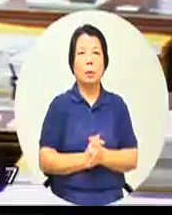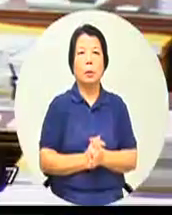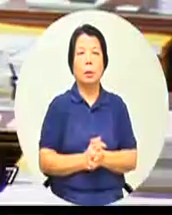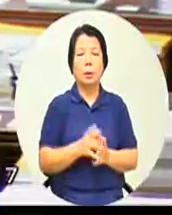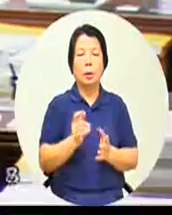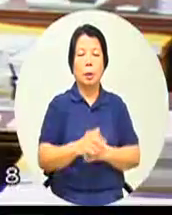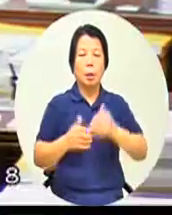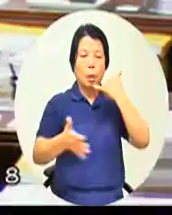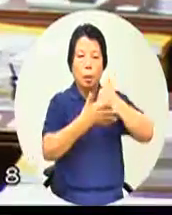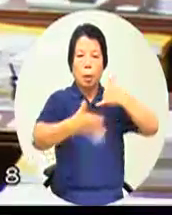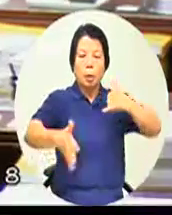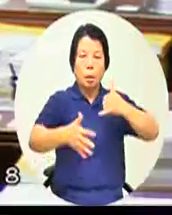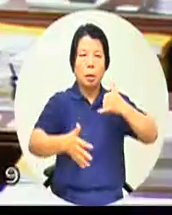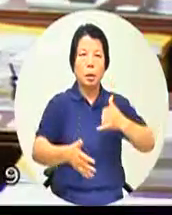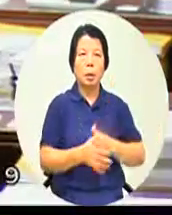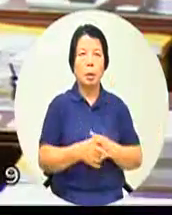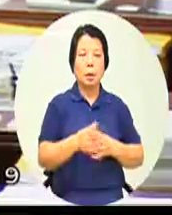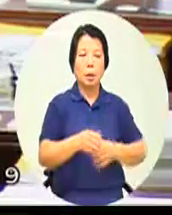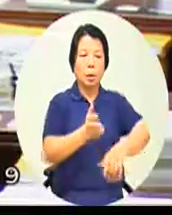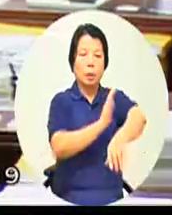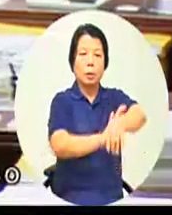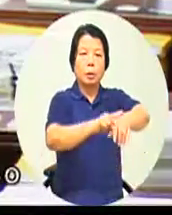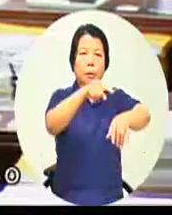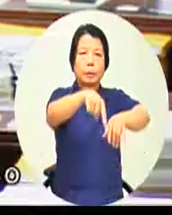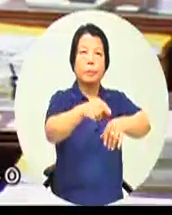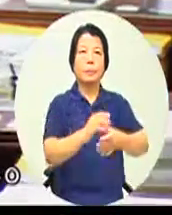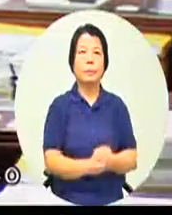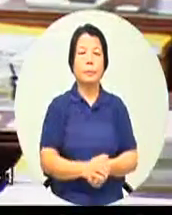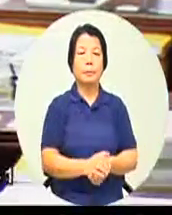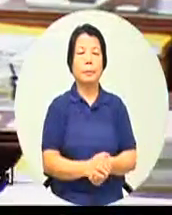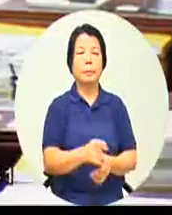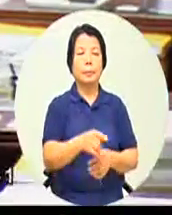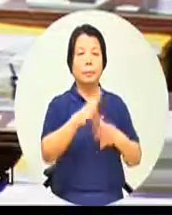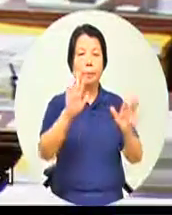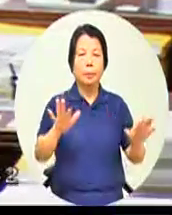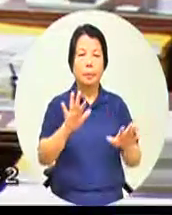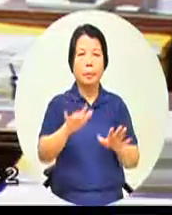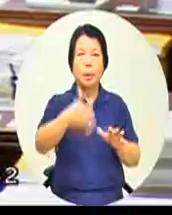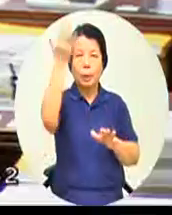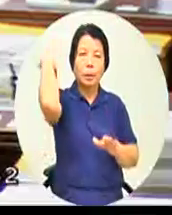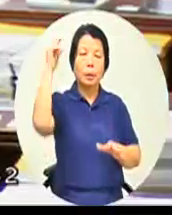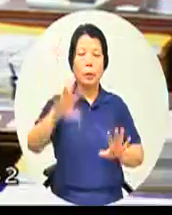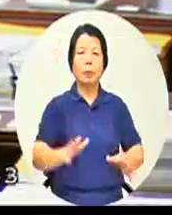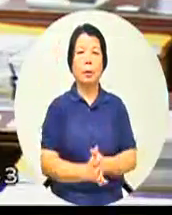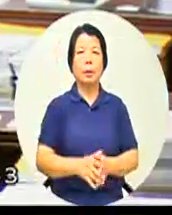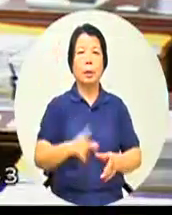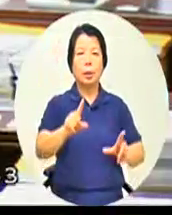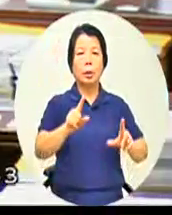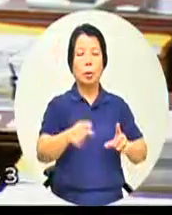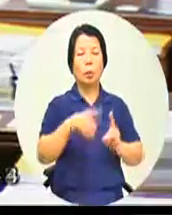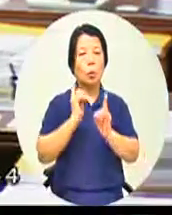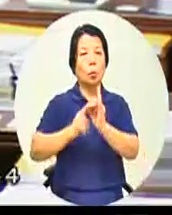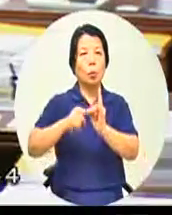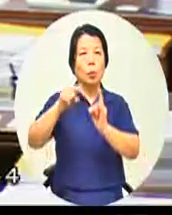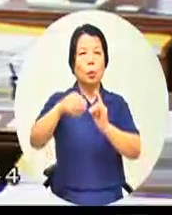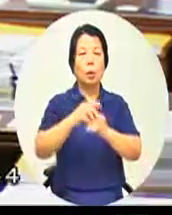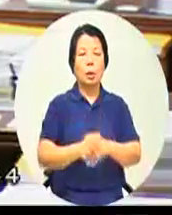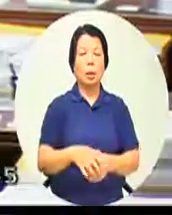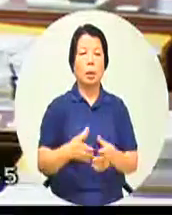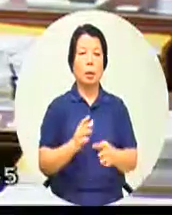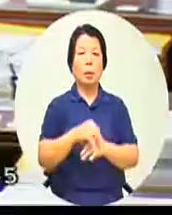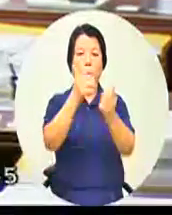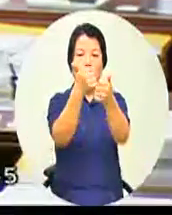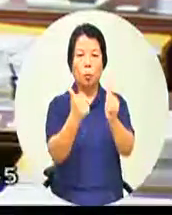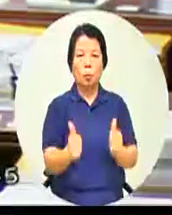在河滨那边河堤那一边。那其实在兴隆进士那边还有很多天后宫的一些文物，包括神像这些东